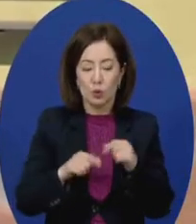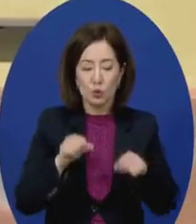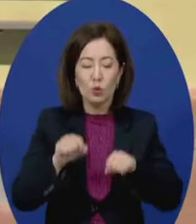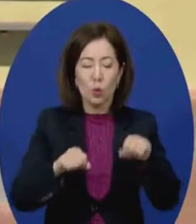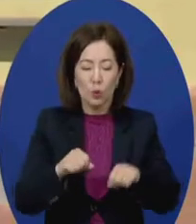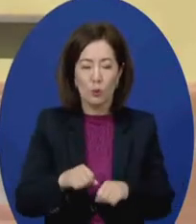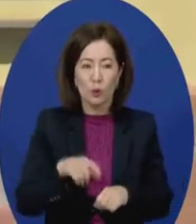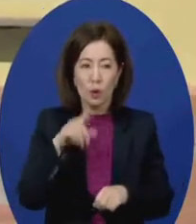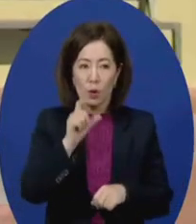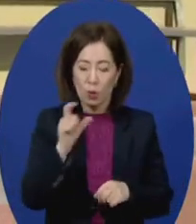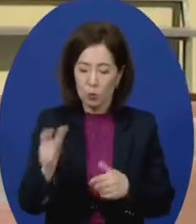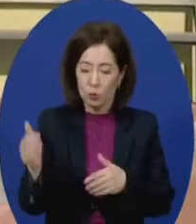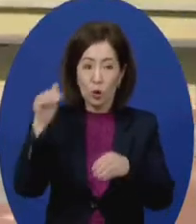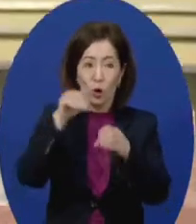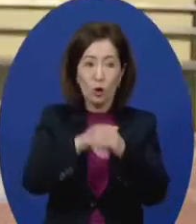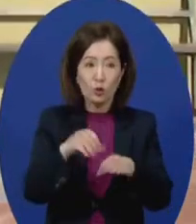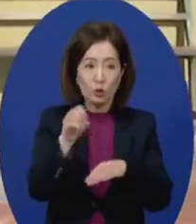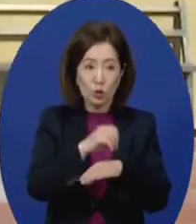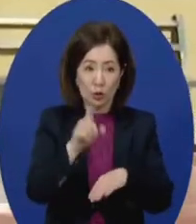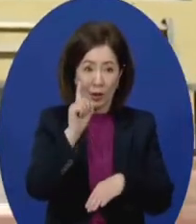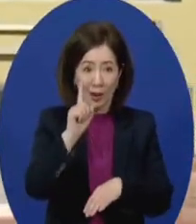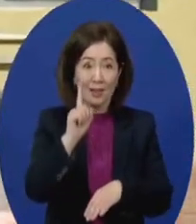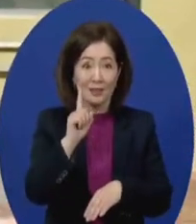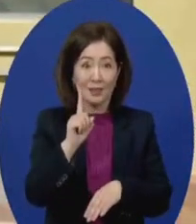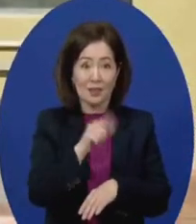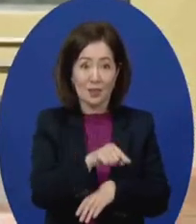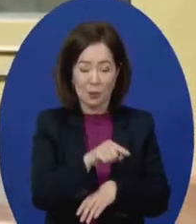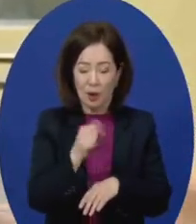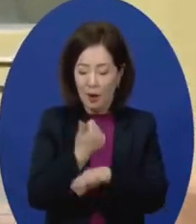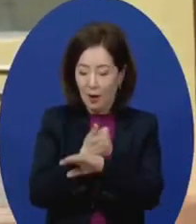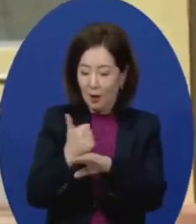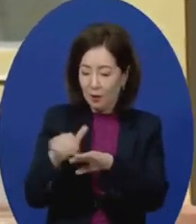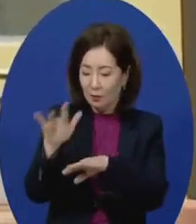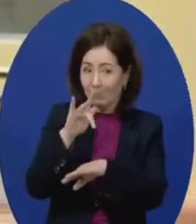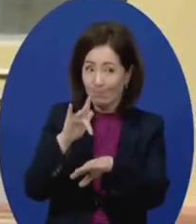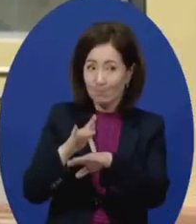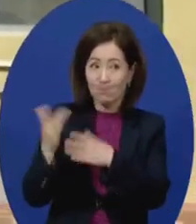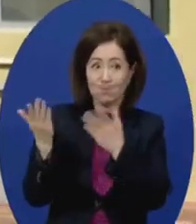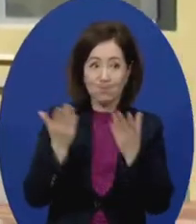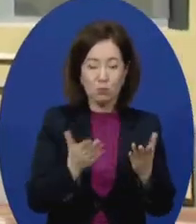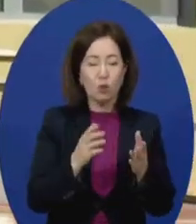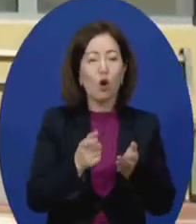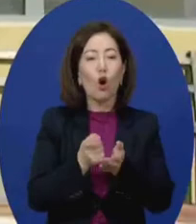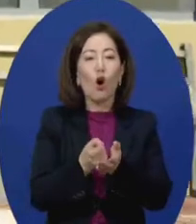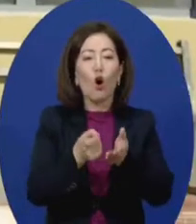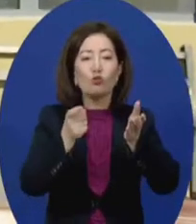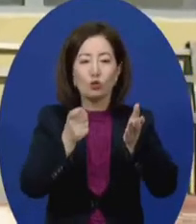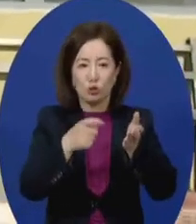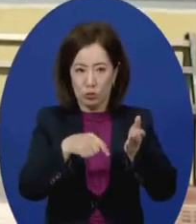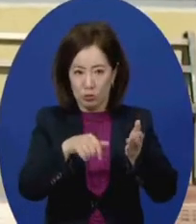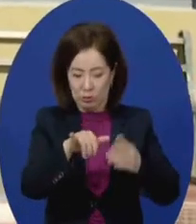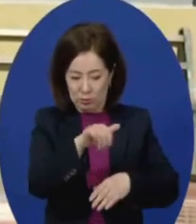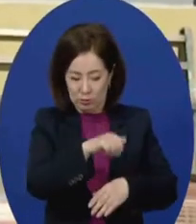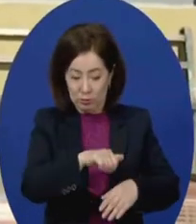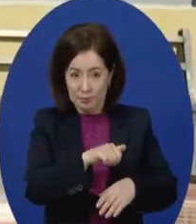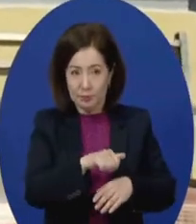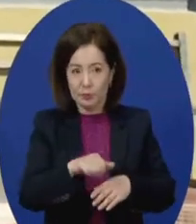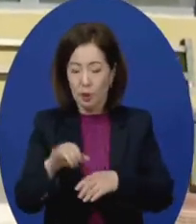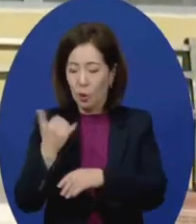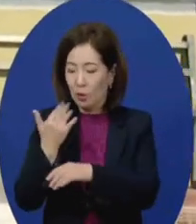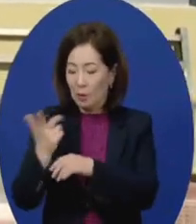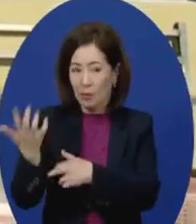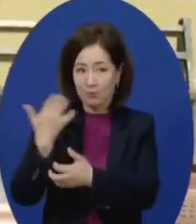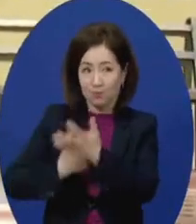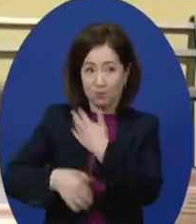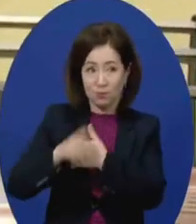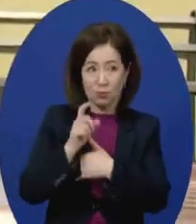болгоны очих газрын нэг болсон байгаа. Дээр нь бас айлжуулчлалын цогцлбар гэдэг утгаараа хөвсгөл гэлтгүү Улаанбаатараас зорин